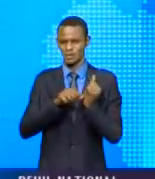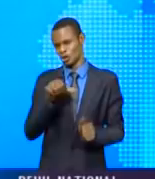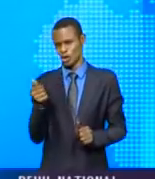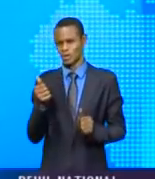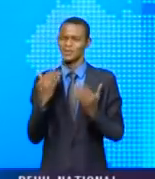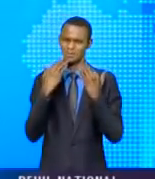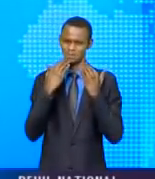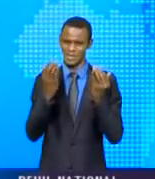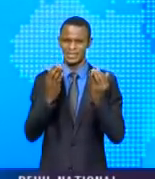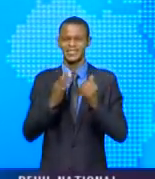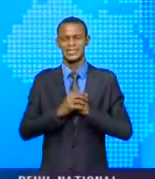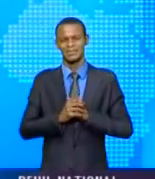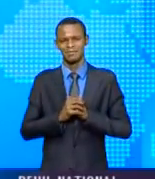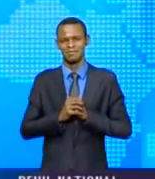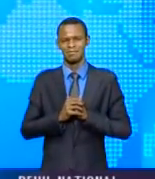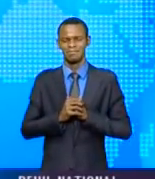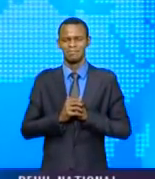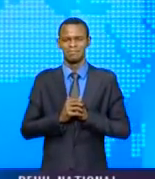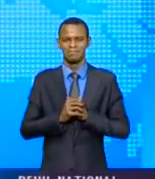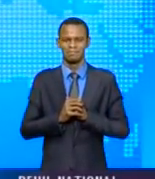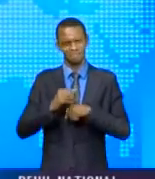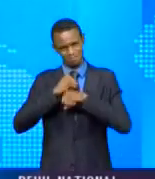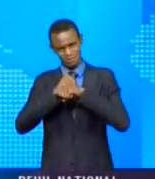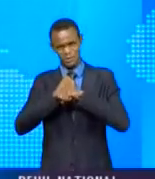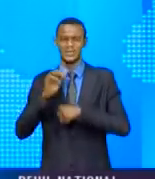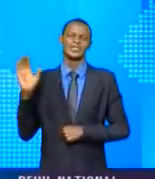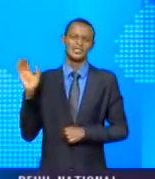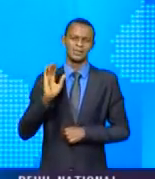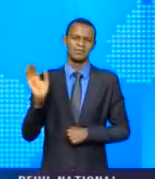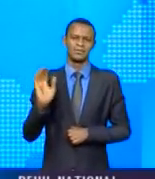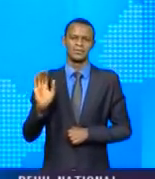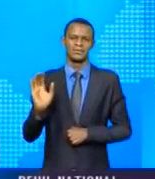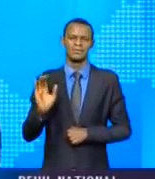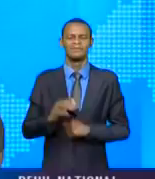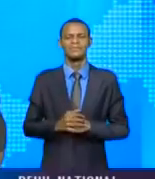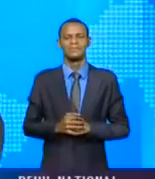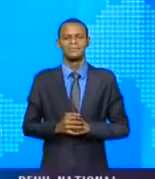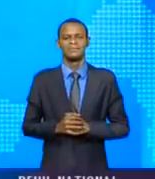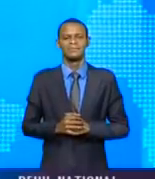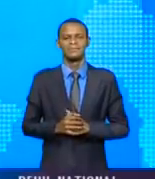merci infiniment de nous avoir suivis protégez-vous en observant les gestes barrière